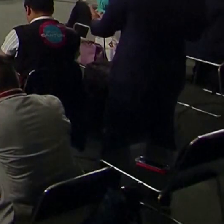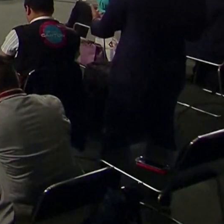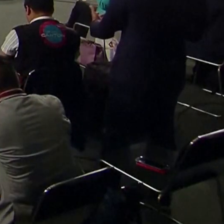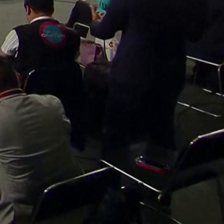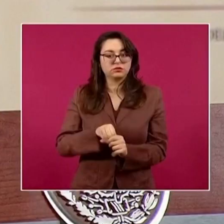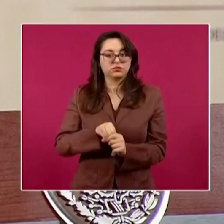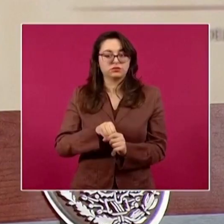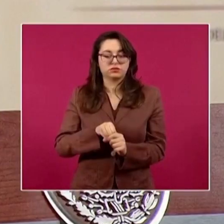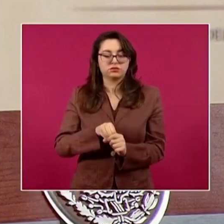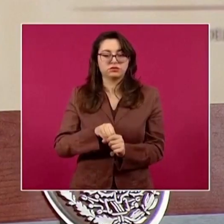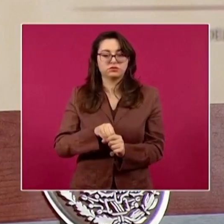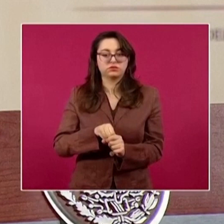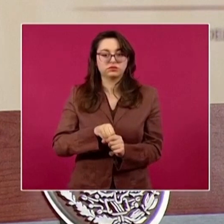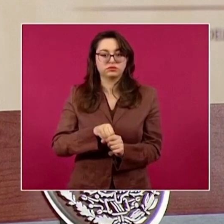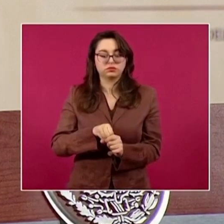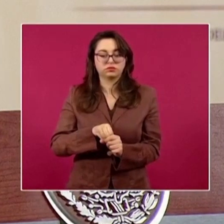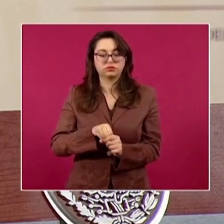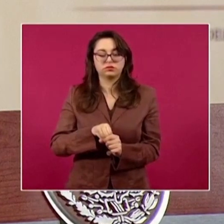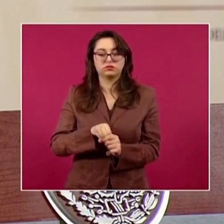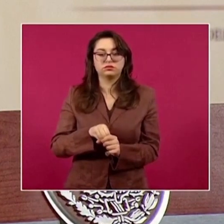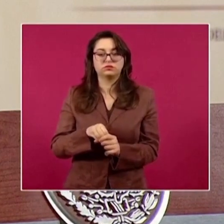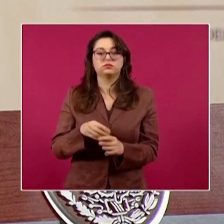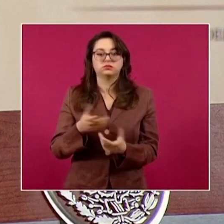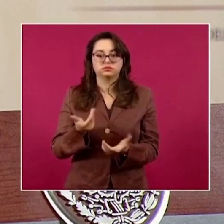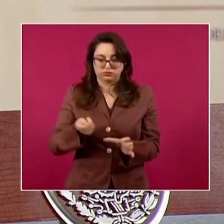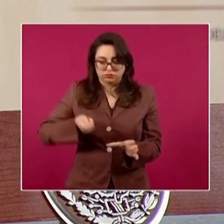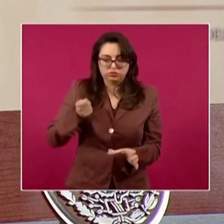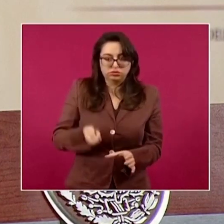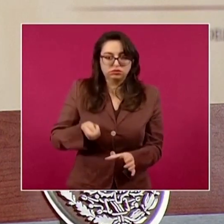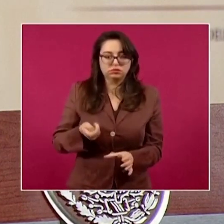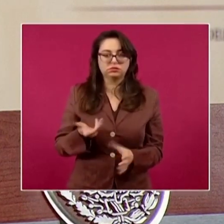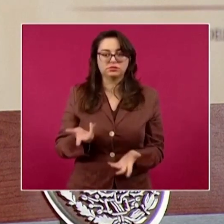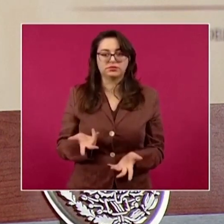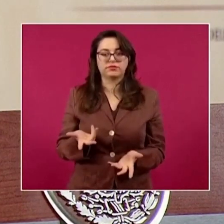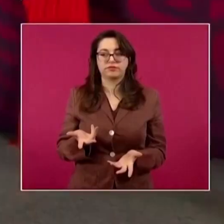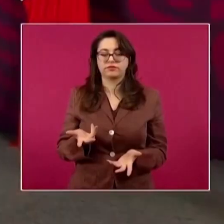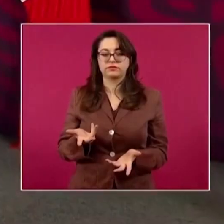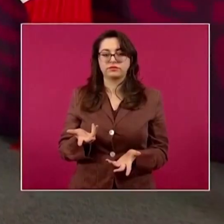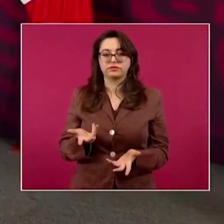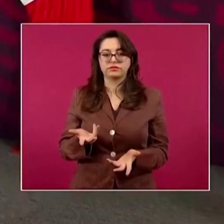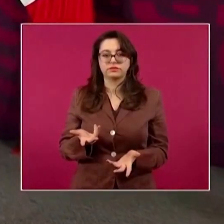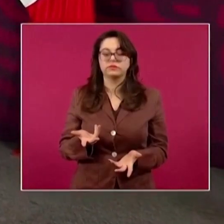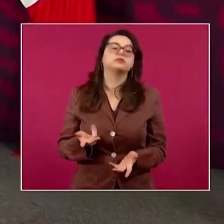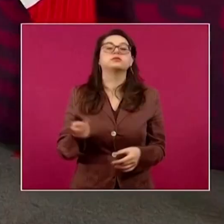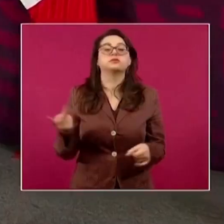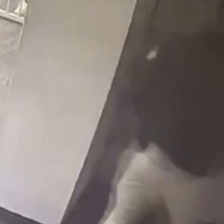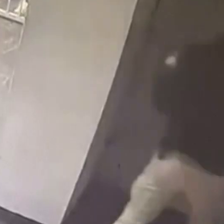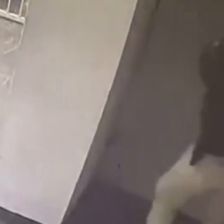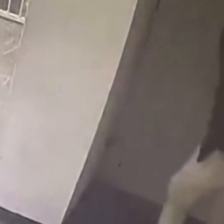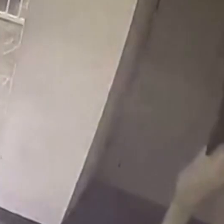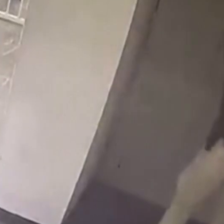người di cư ở nước này xảy ra vào tháng trước đã được kết luận đó là do người cầm giữ chìa khóa phòng giam không có mặt tại thời điểm ngọn lửa bùng phát